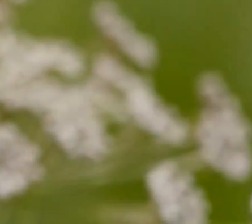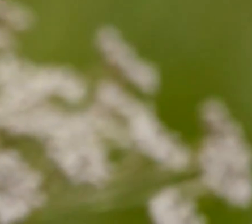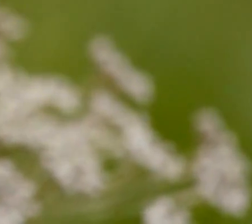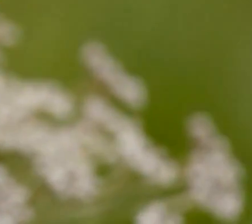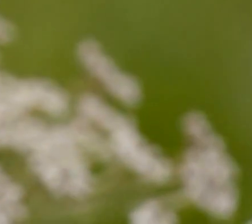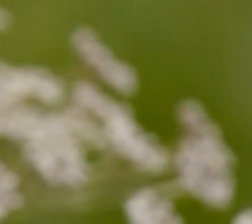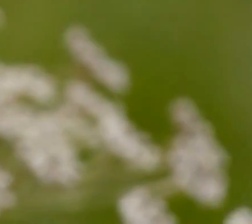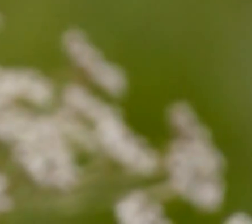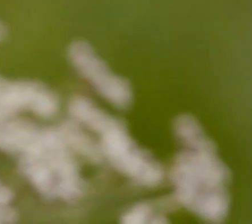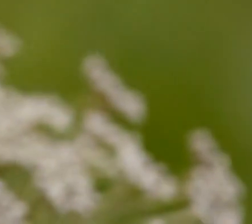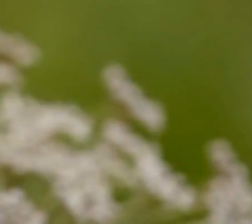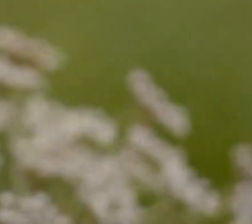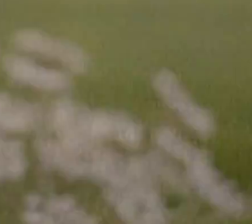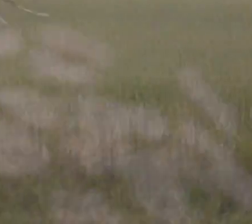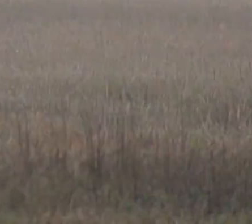Zwierzątkowo!